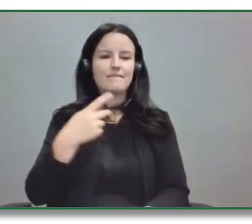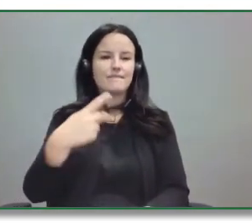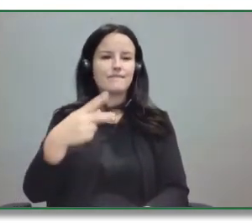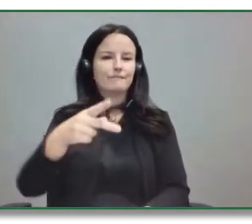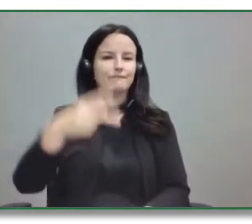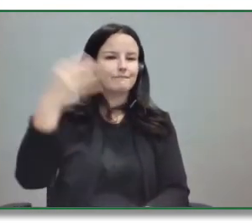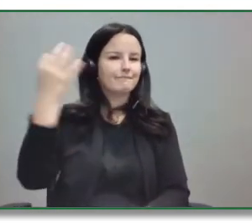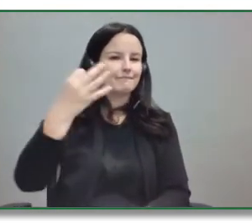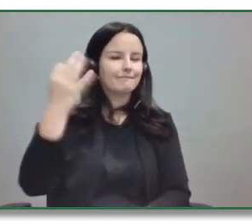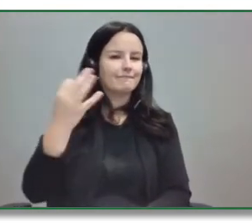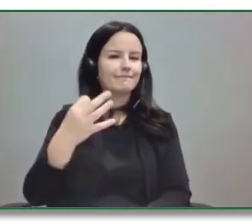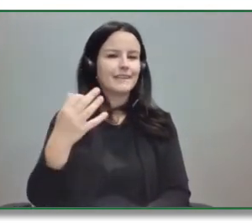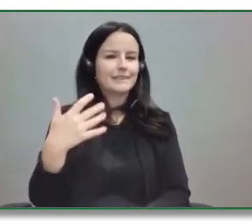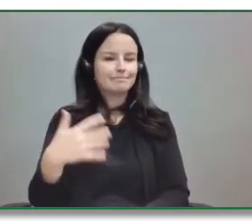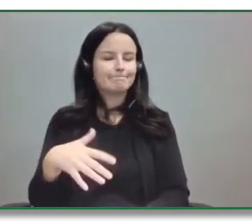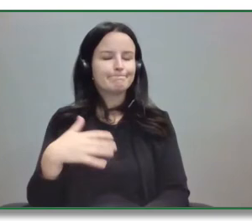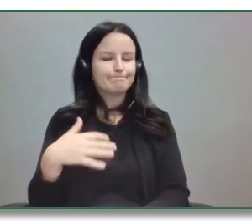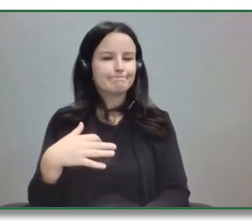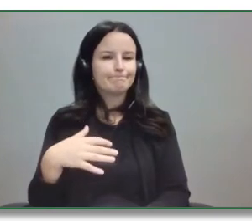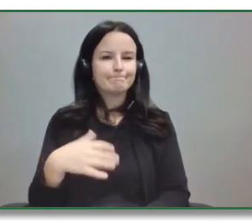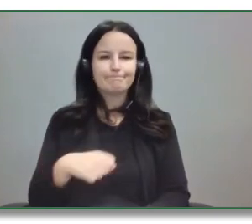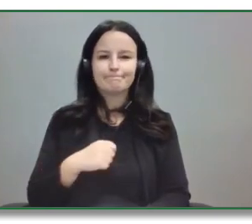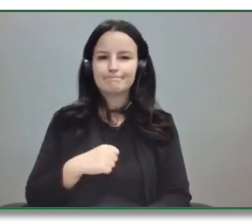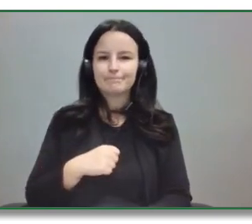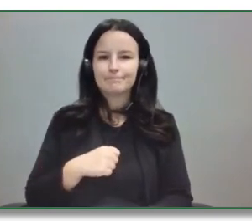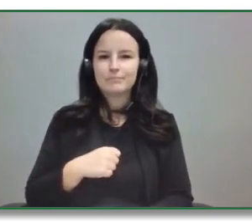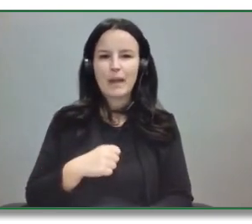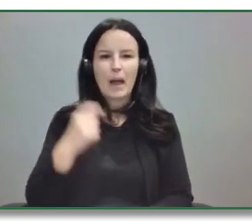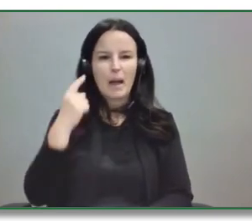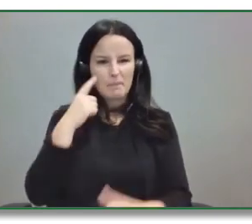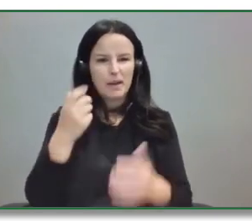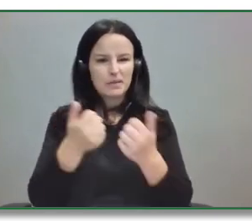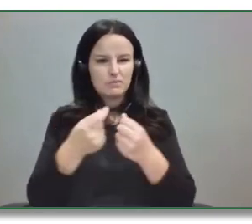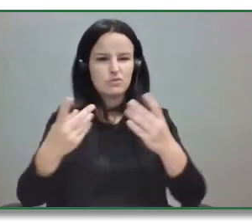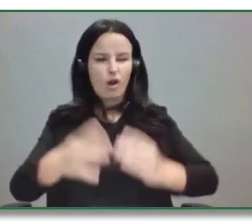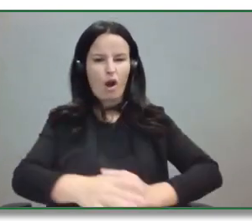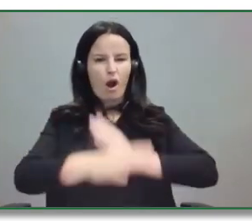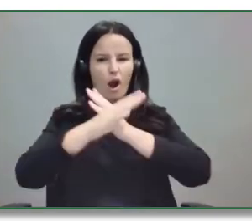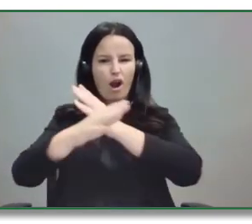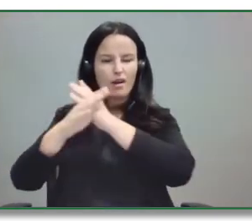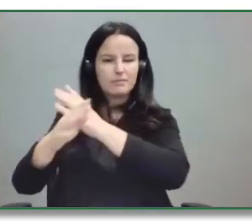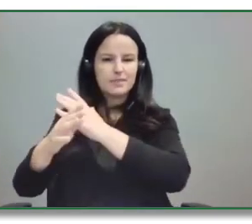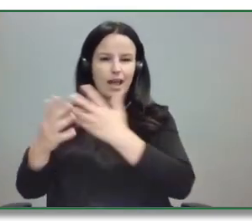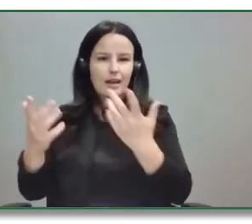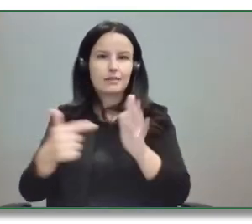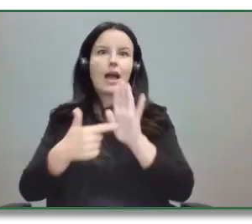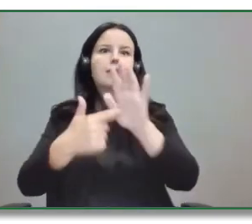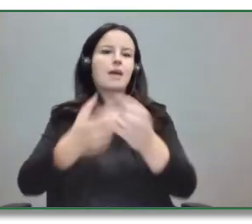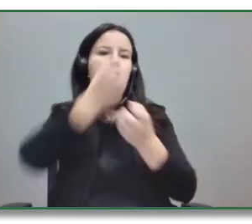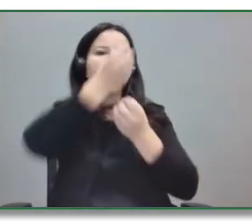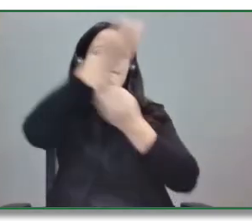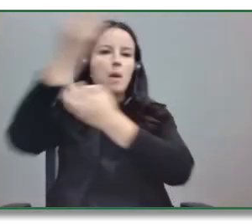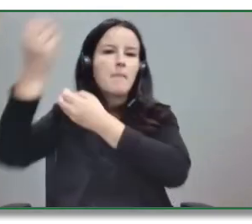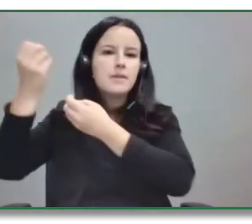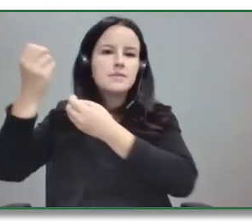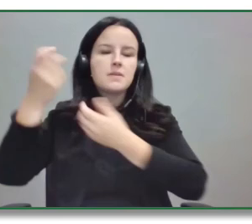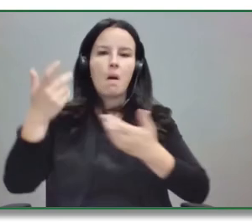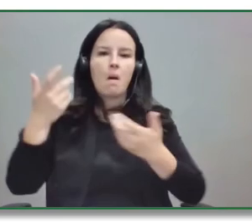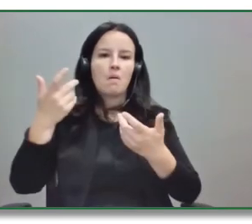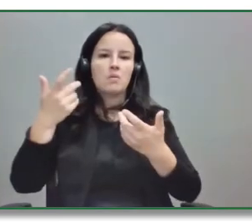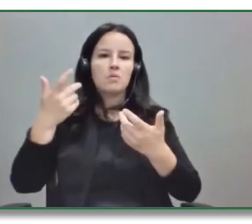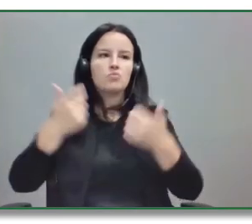présentation. Je crois que plusieurs des obstacles dont vous avez parlé, l'information par exemple, et les obstacles non